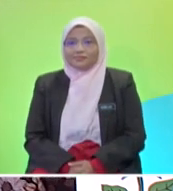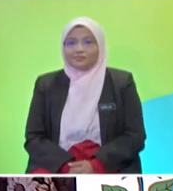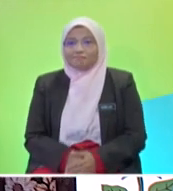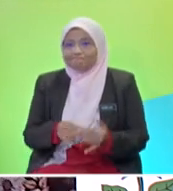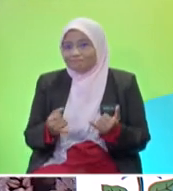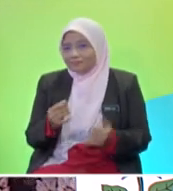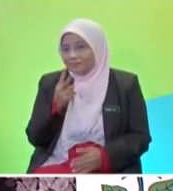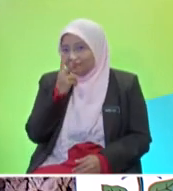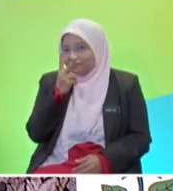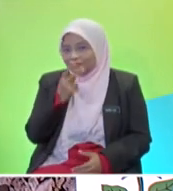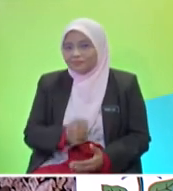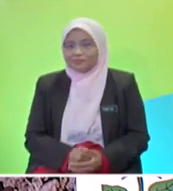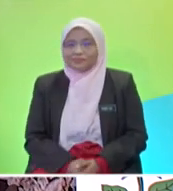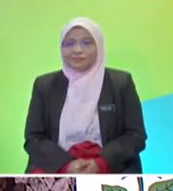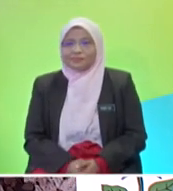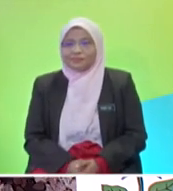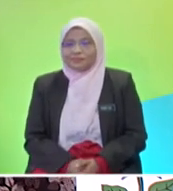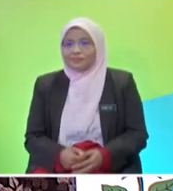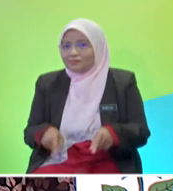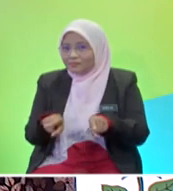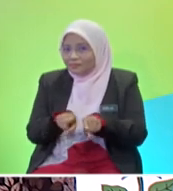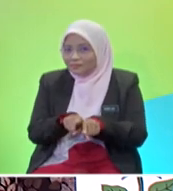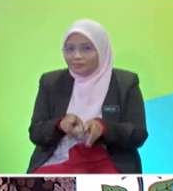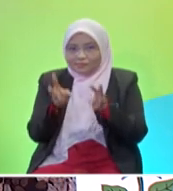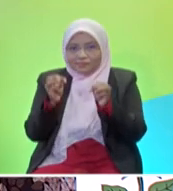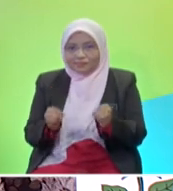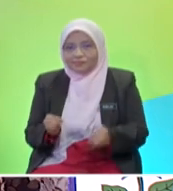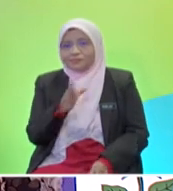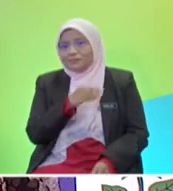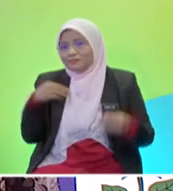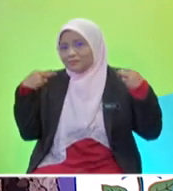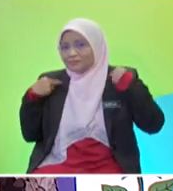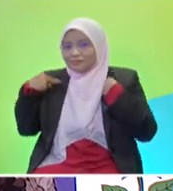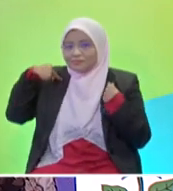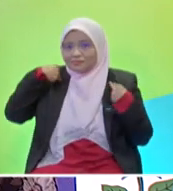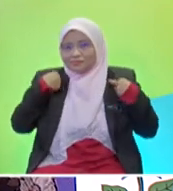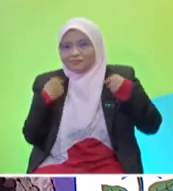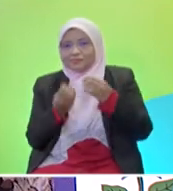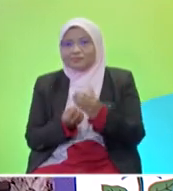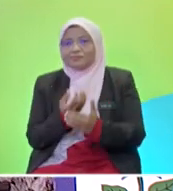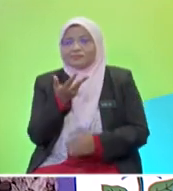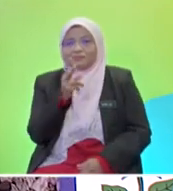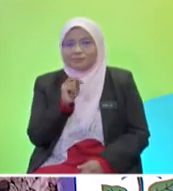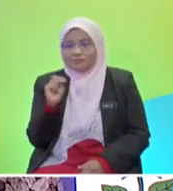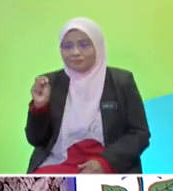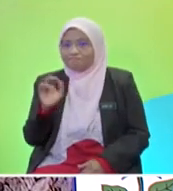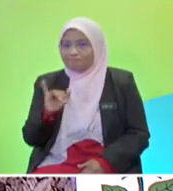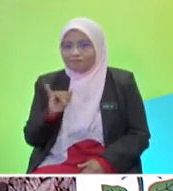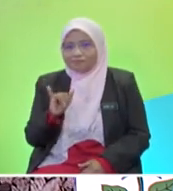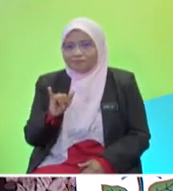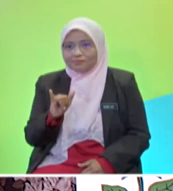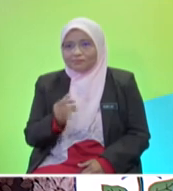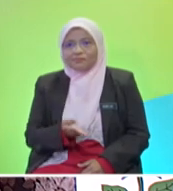Mira, seperti manusia dan haiwan, tumbuh-tumbuhan juga adalah benda hidup.